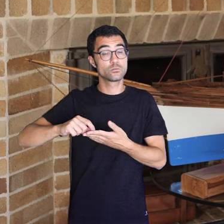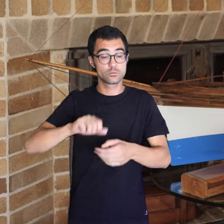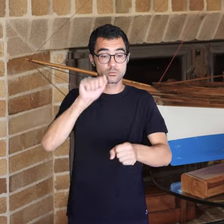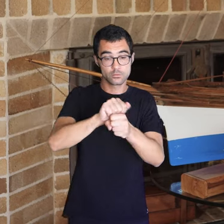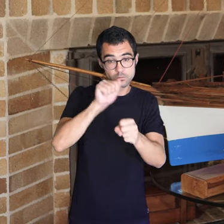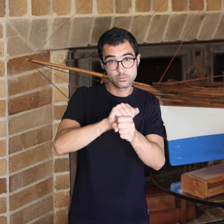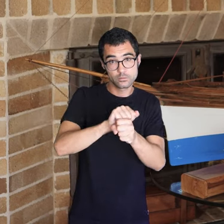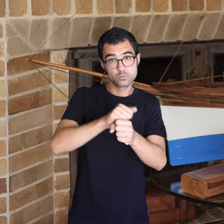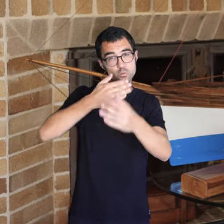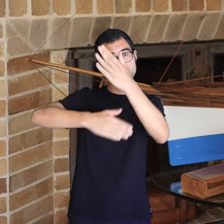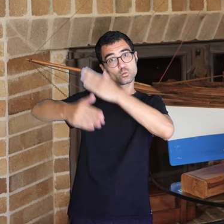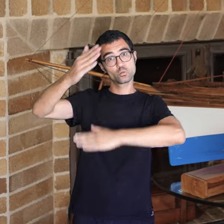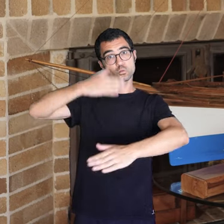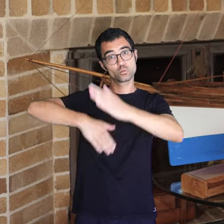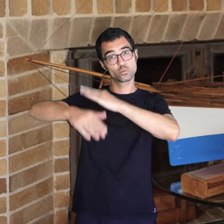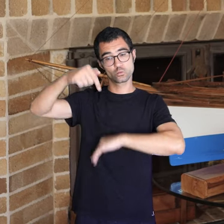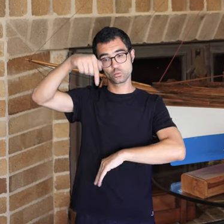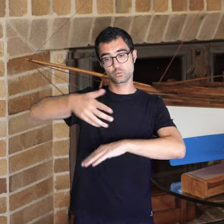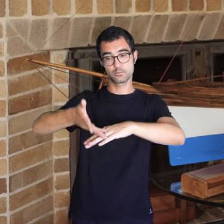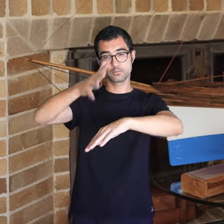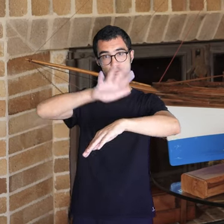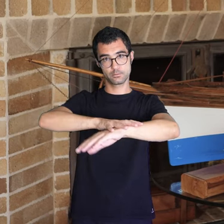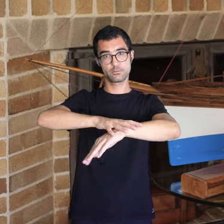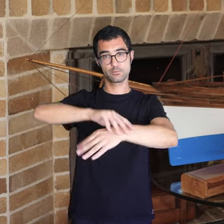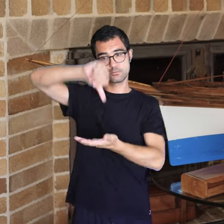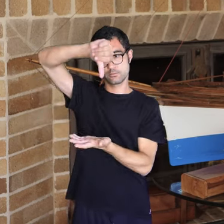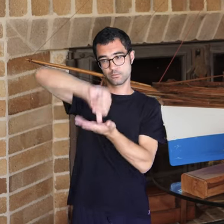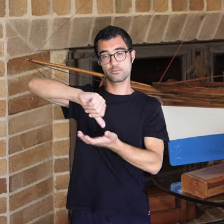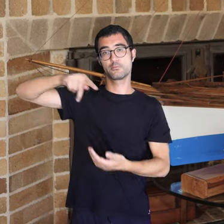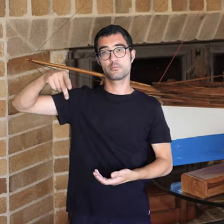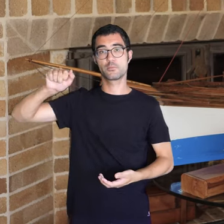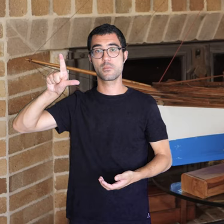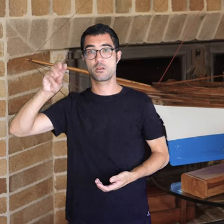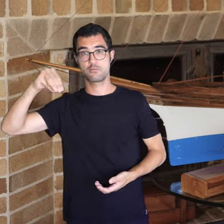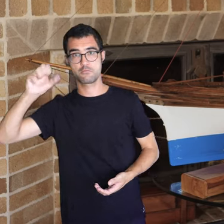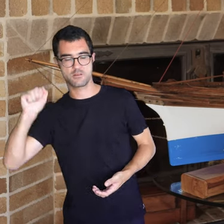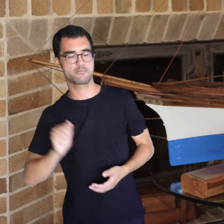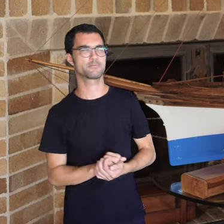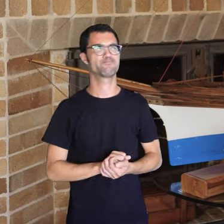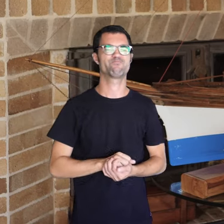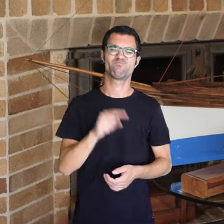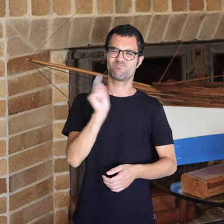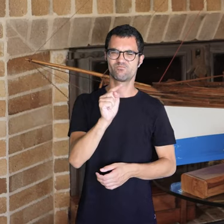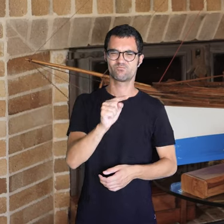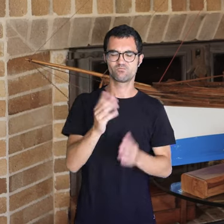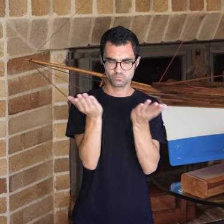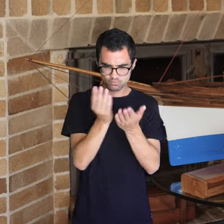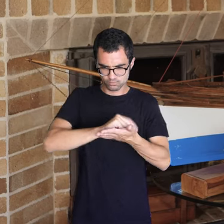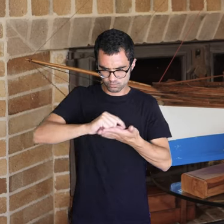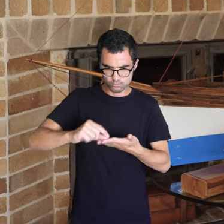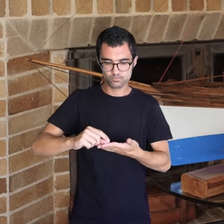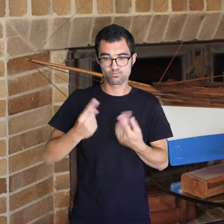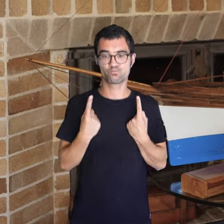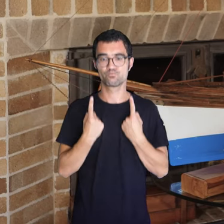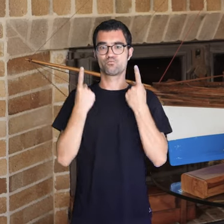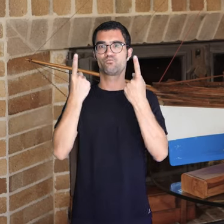d'arts i oficis que hi havia a Palma, a Verge de Lluc. I en aquesta escola, pues, sobretot el